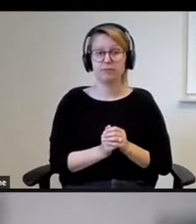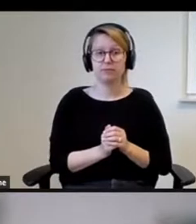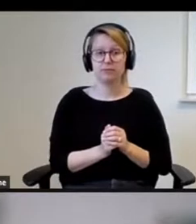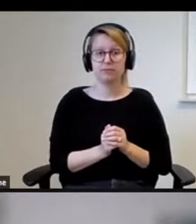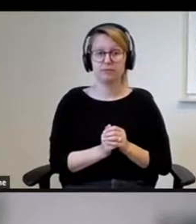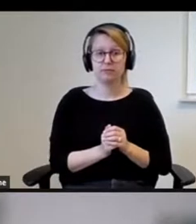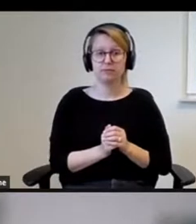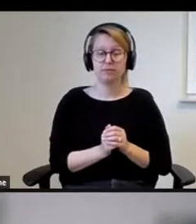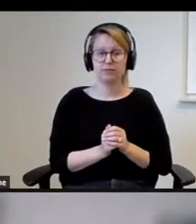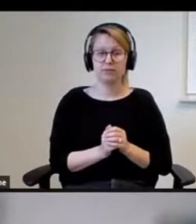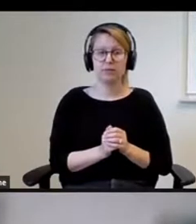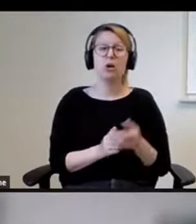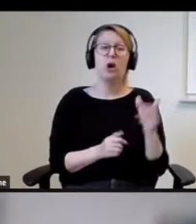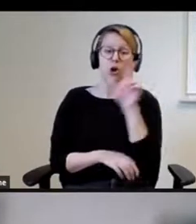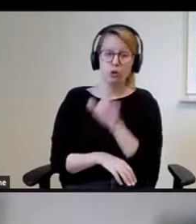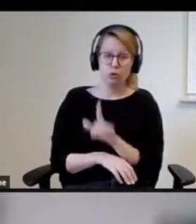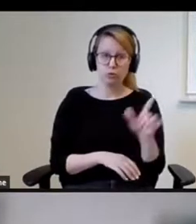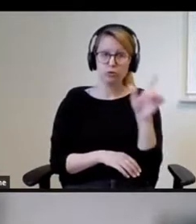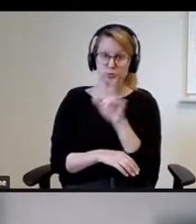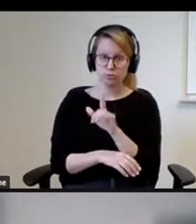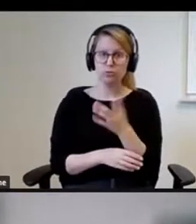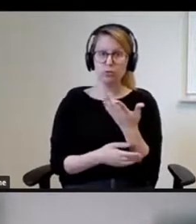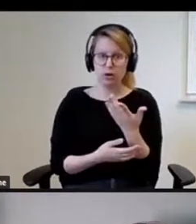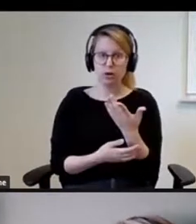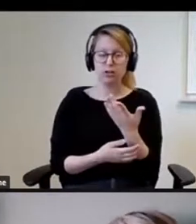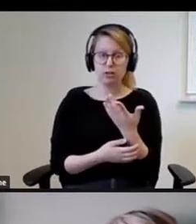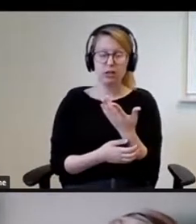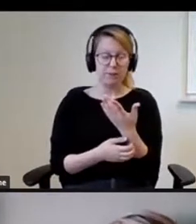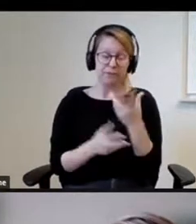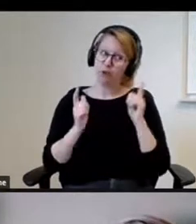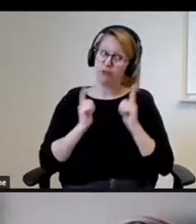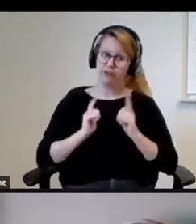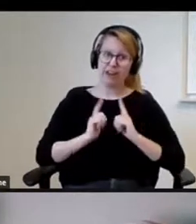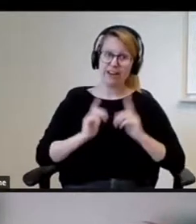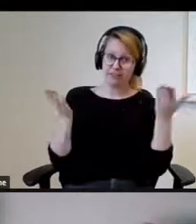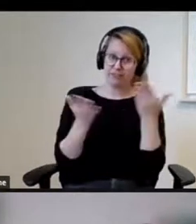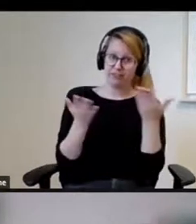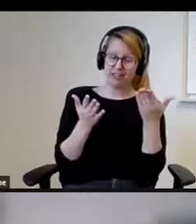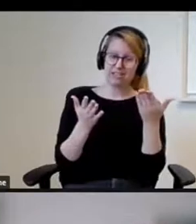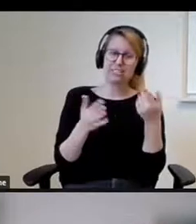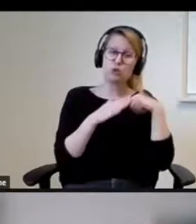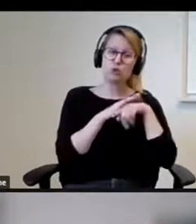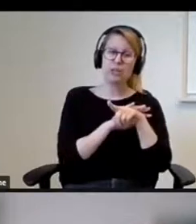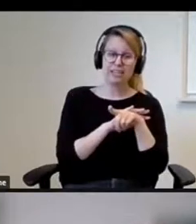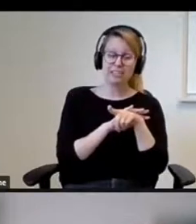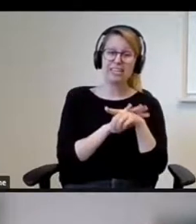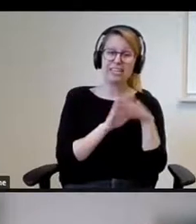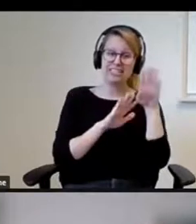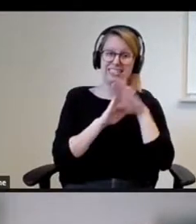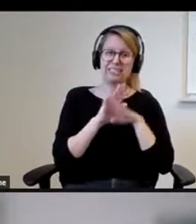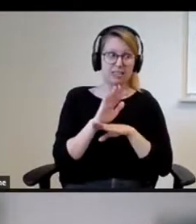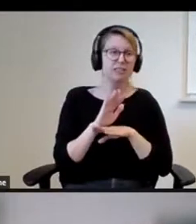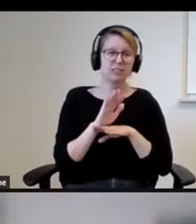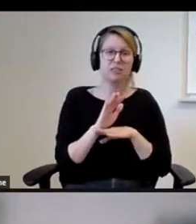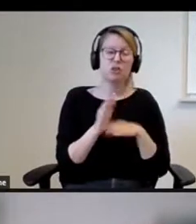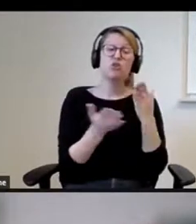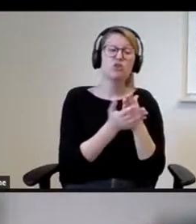Lützeburg noch auf das Accessibilitätsgesetz, was in der Diskussion ist, was an der Mehr ist, aber